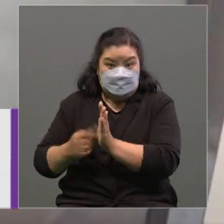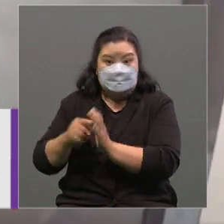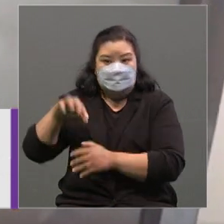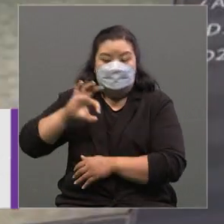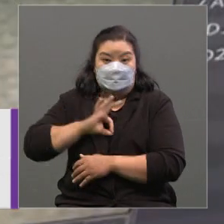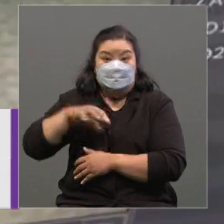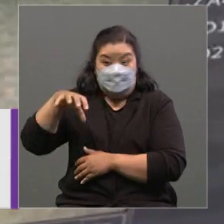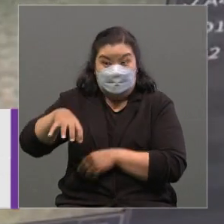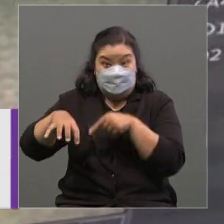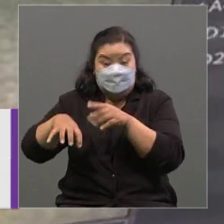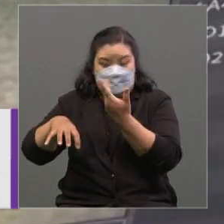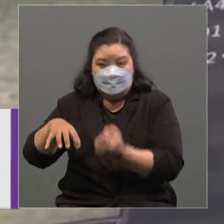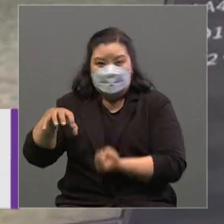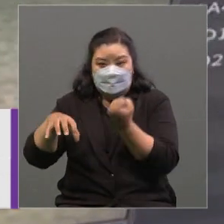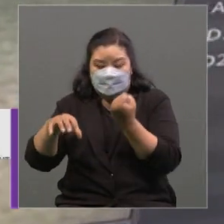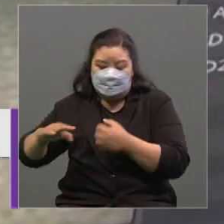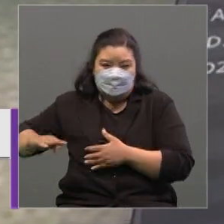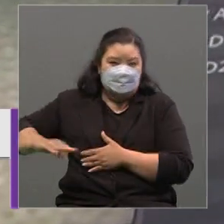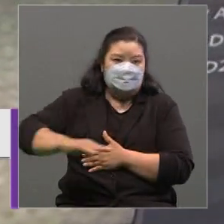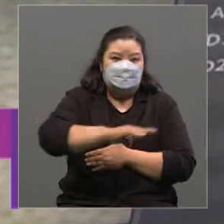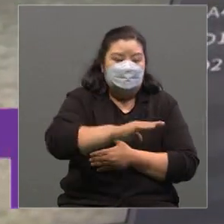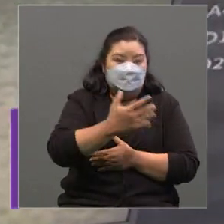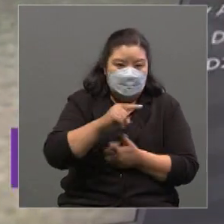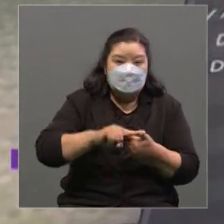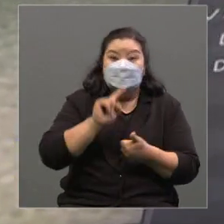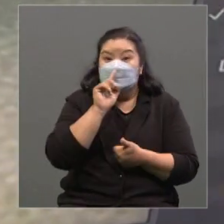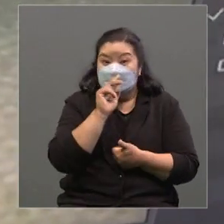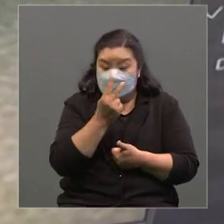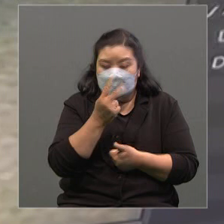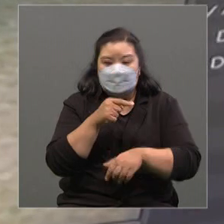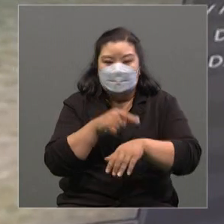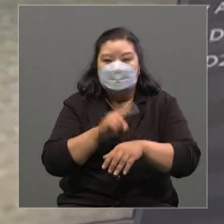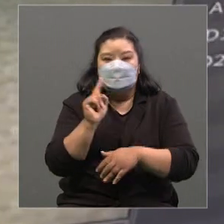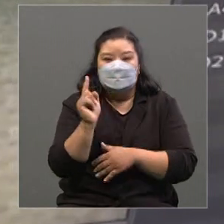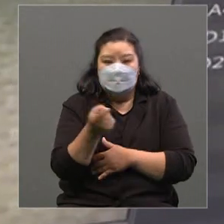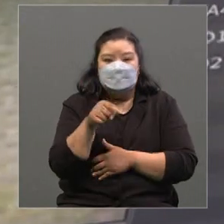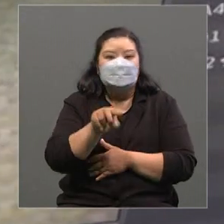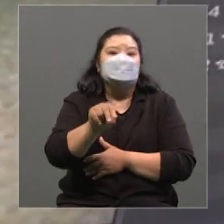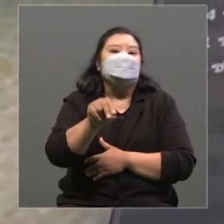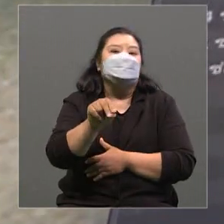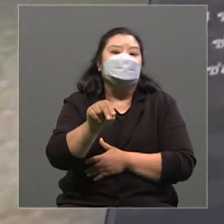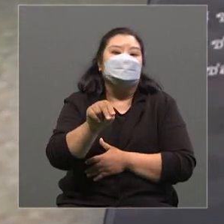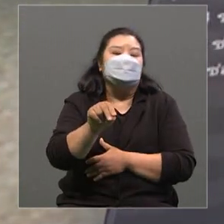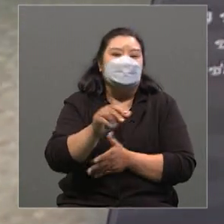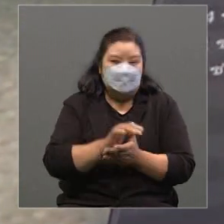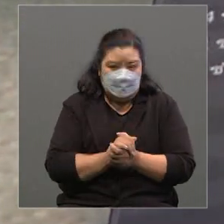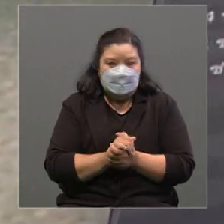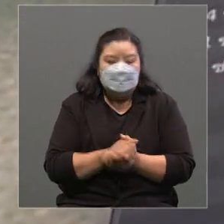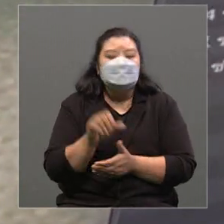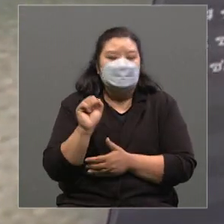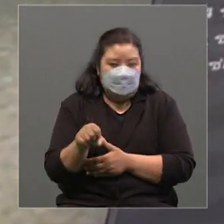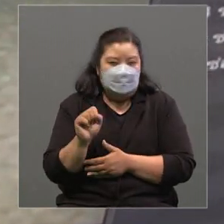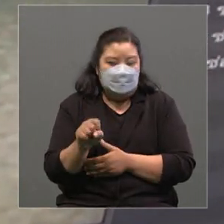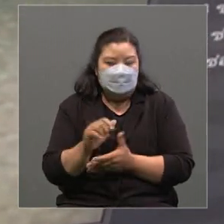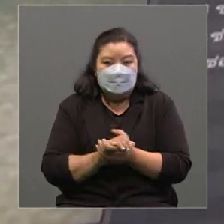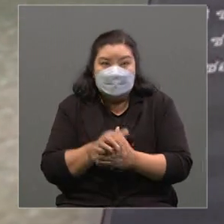อีกจุดหนึ่งเนี่ยคือช่วงเวลาประมาณตีหนึ่งครึ่งนี่ค่ะอันนี้เป็นภาพจากบ้านหลังหนึ่งนะคะก็เป็นกล้องวงจรปิดนะคะ เมื่อสักครู่นี้